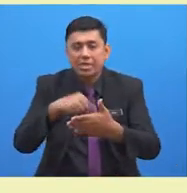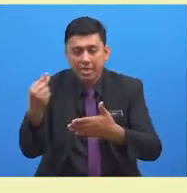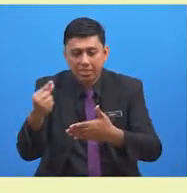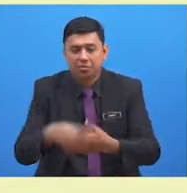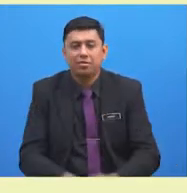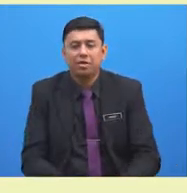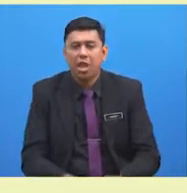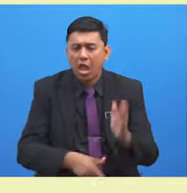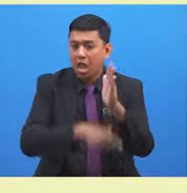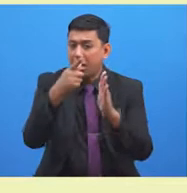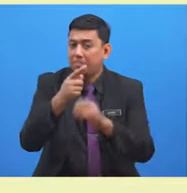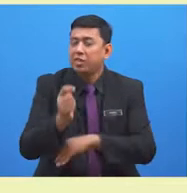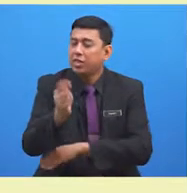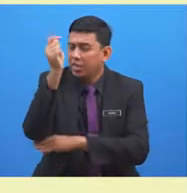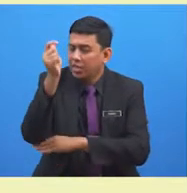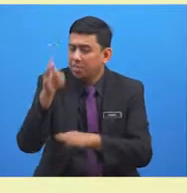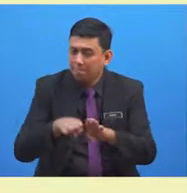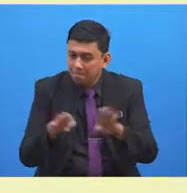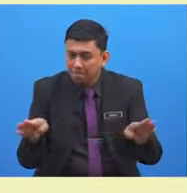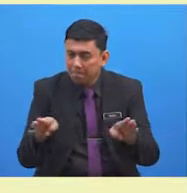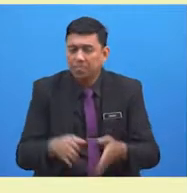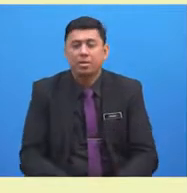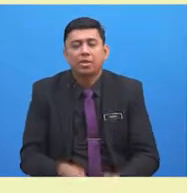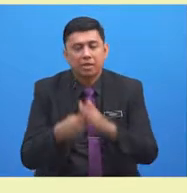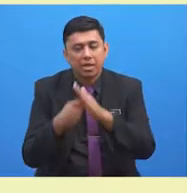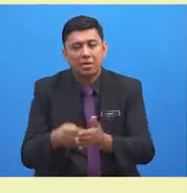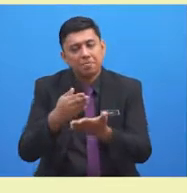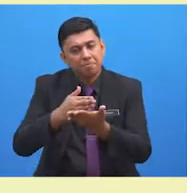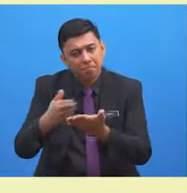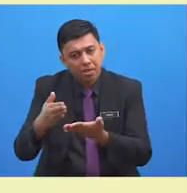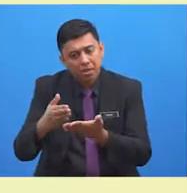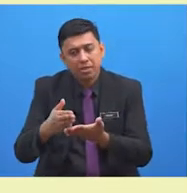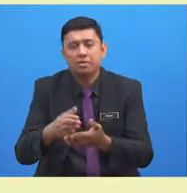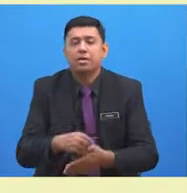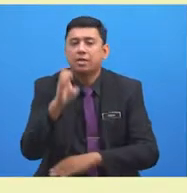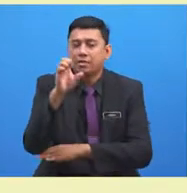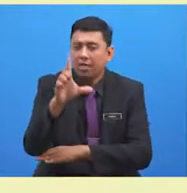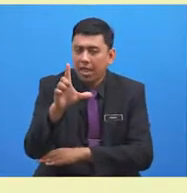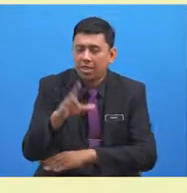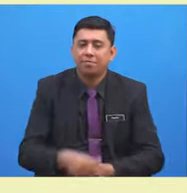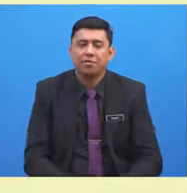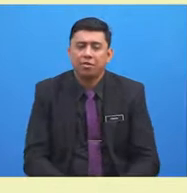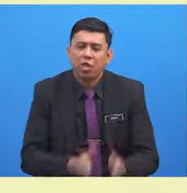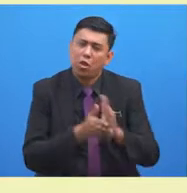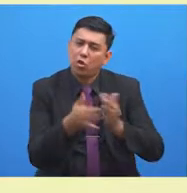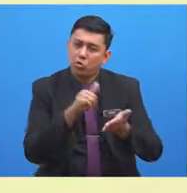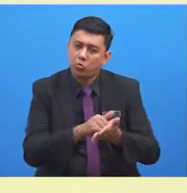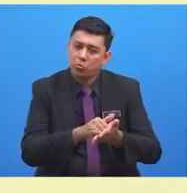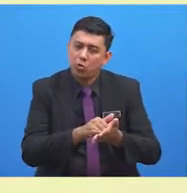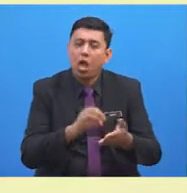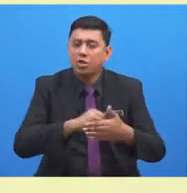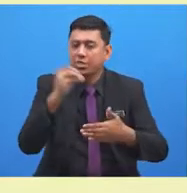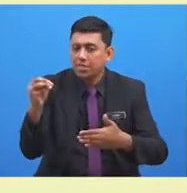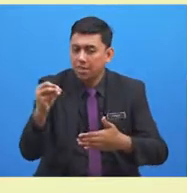kapilari darah lebih tinggi berbanding tekanan separa oksigen di dalam sel. Oleh itu, oksigen